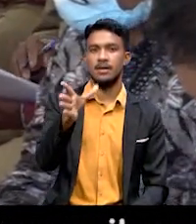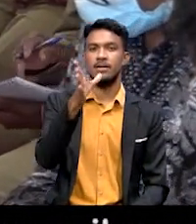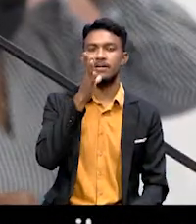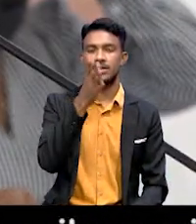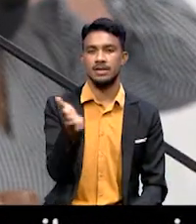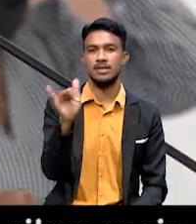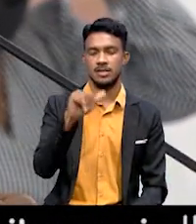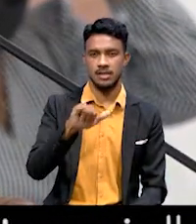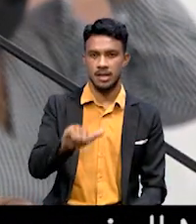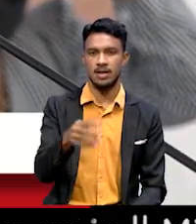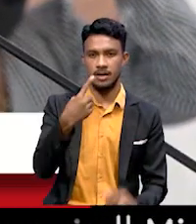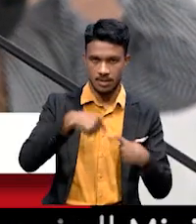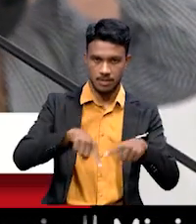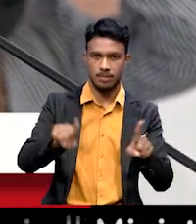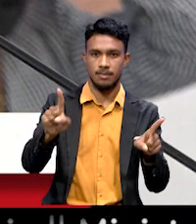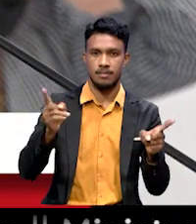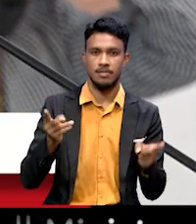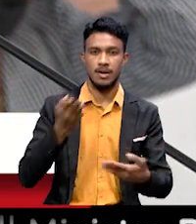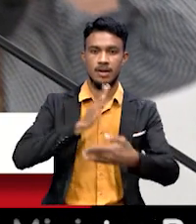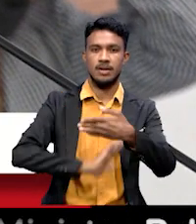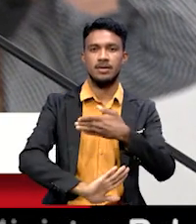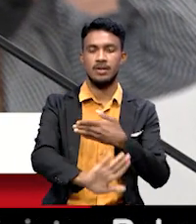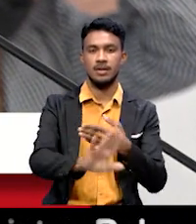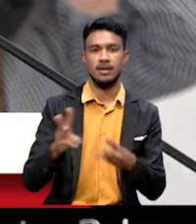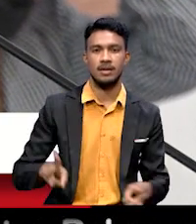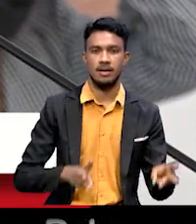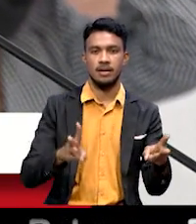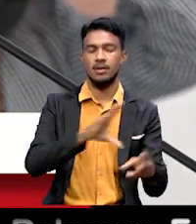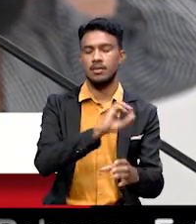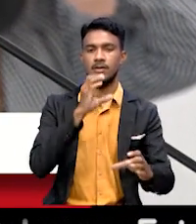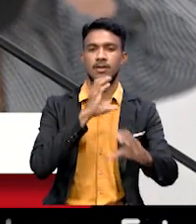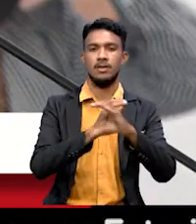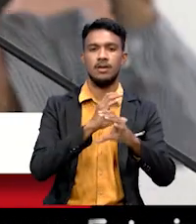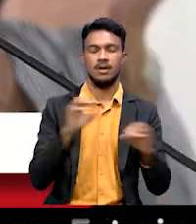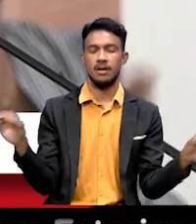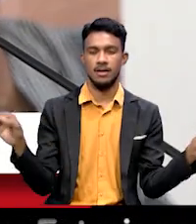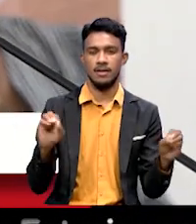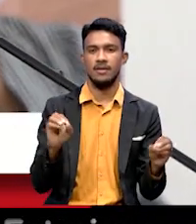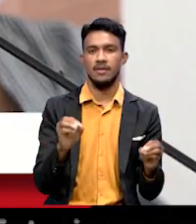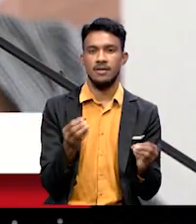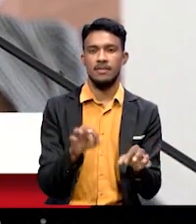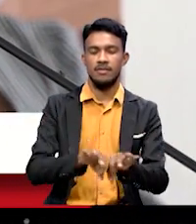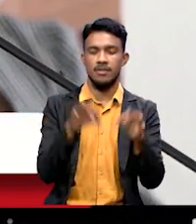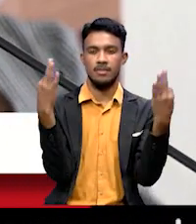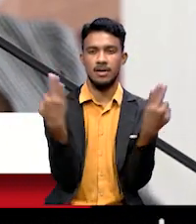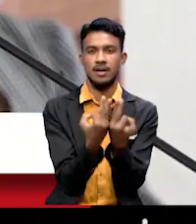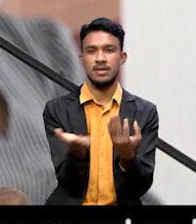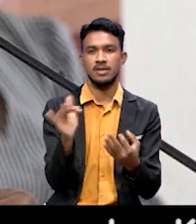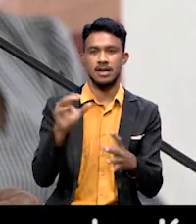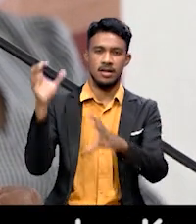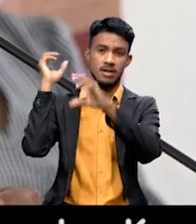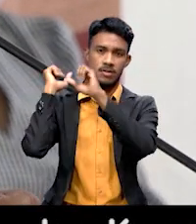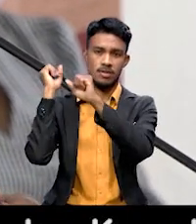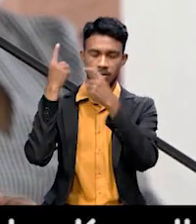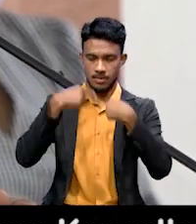baparto. Karena kita masuk lah iya. Estrada lah iya manual. Ini familia sirah tengki pulang deh para hodi batu aja